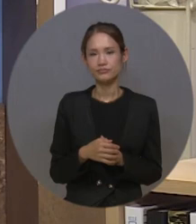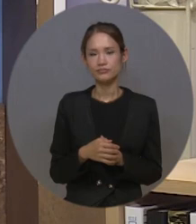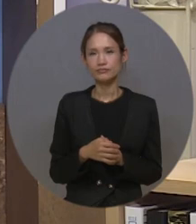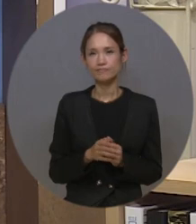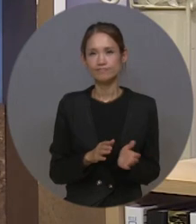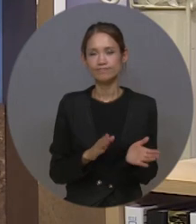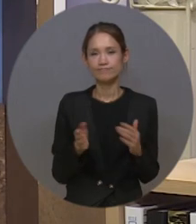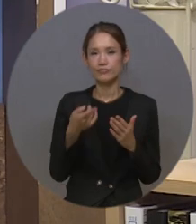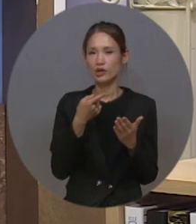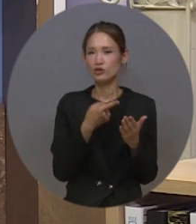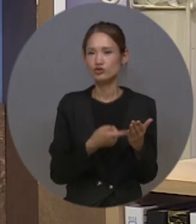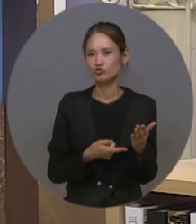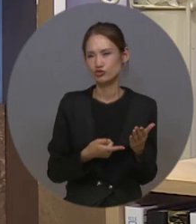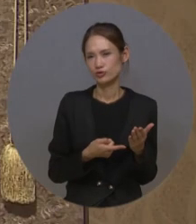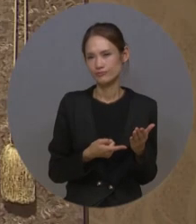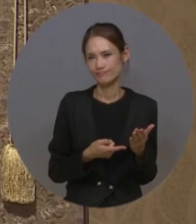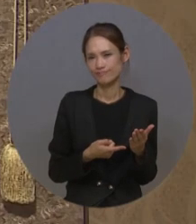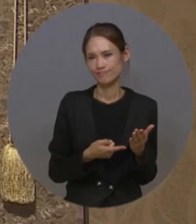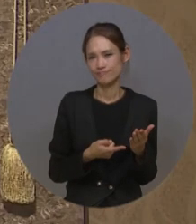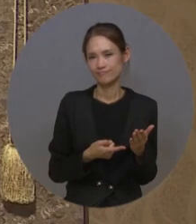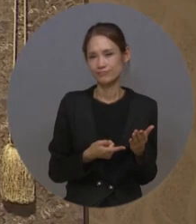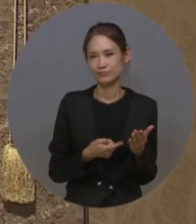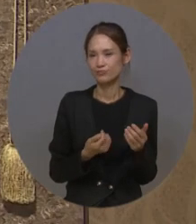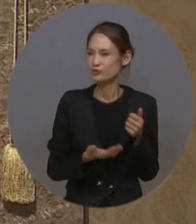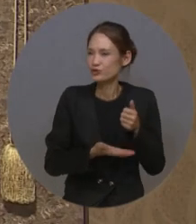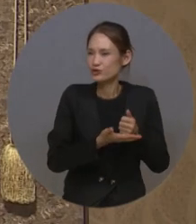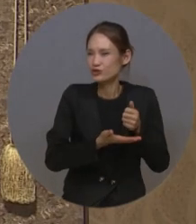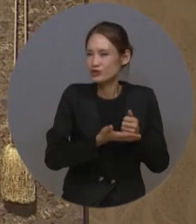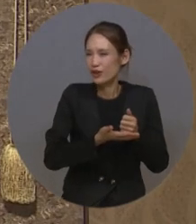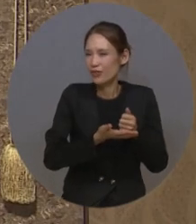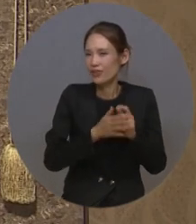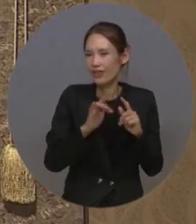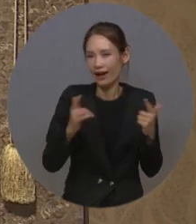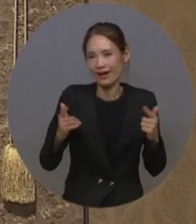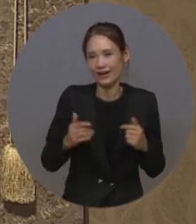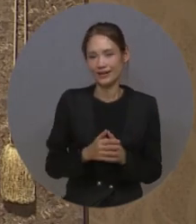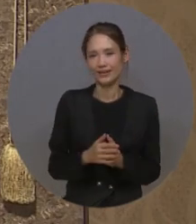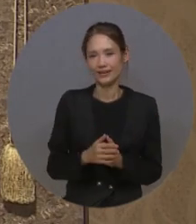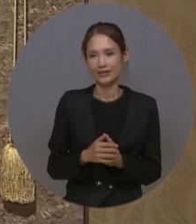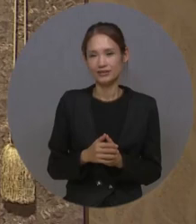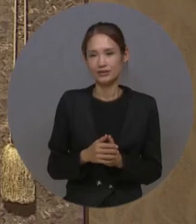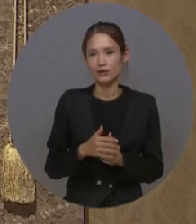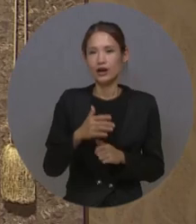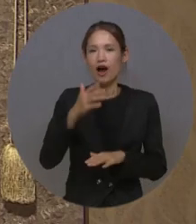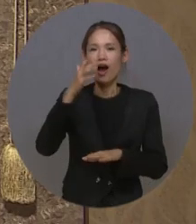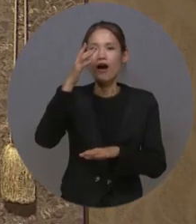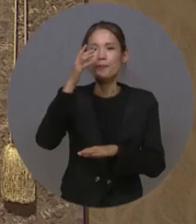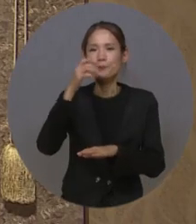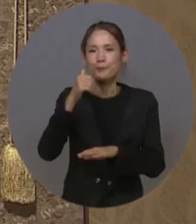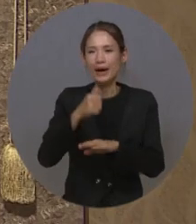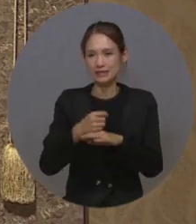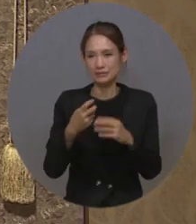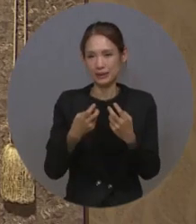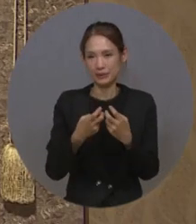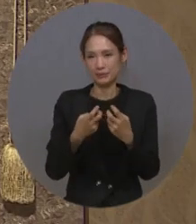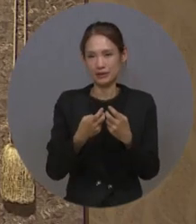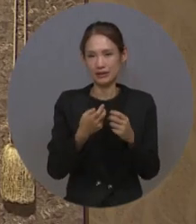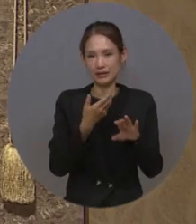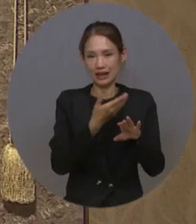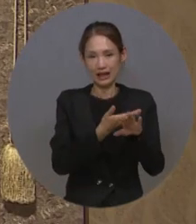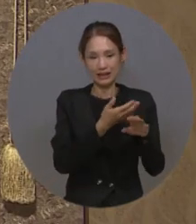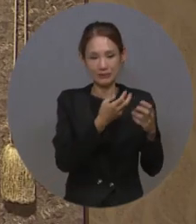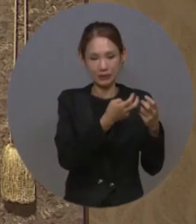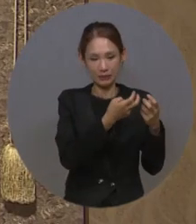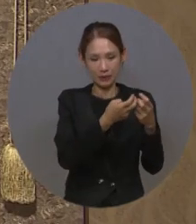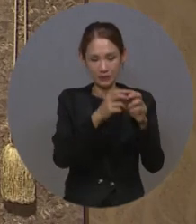그래서 수술은 별로 추천하지 않는 반면 이제 최후의 방법. 다른 거 다 해봤는데 도저히 안